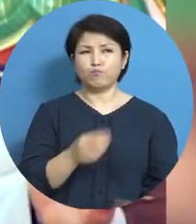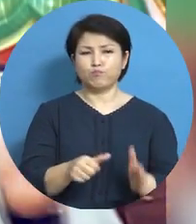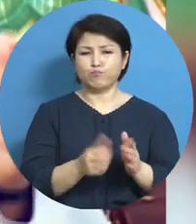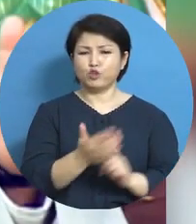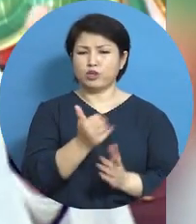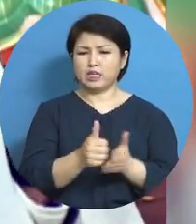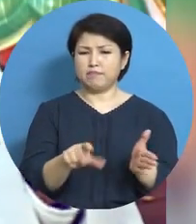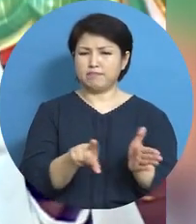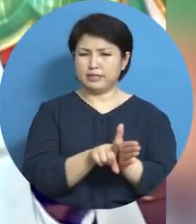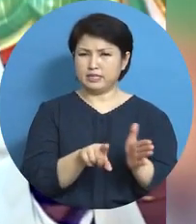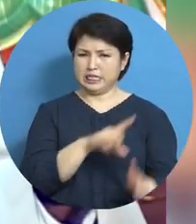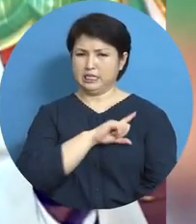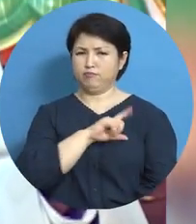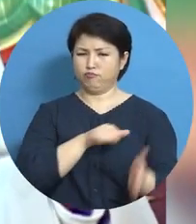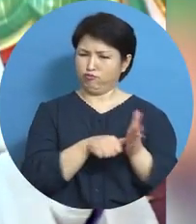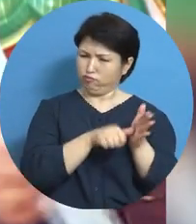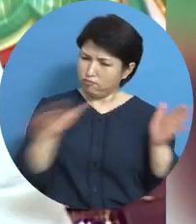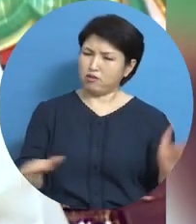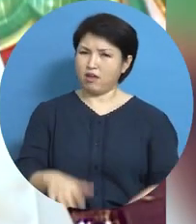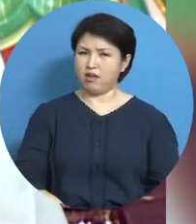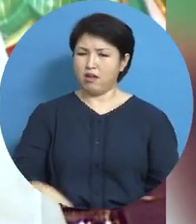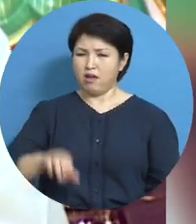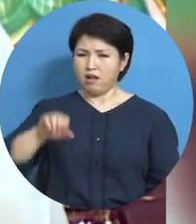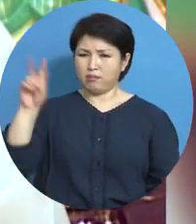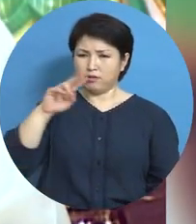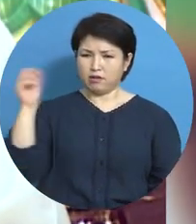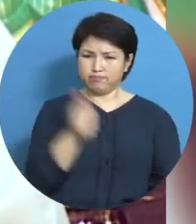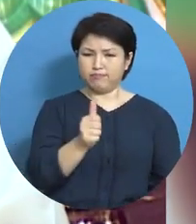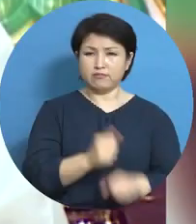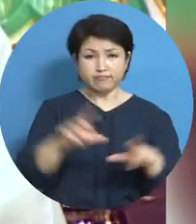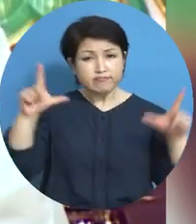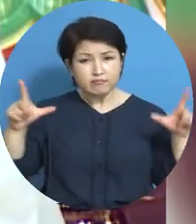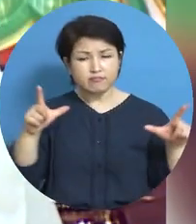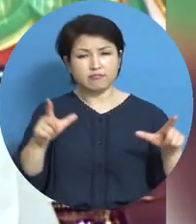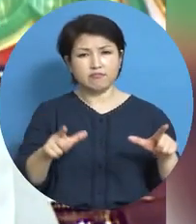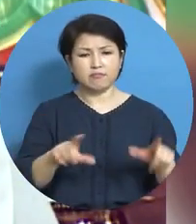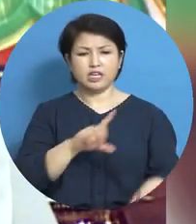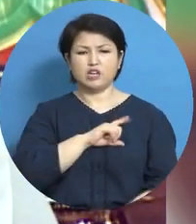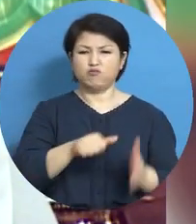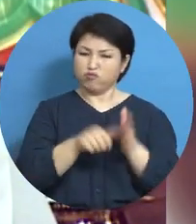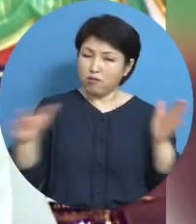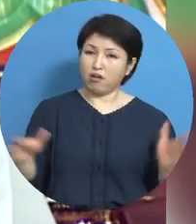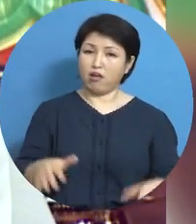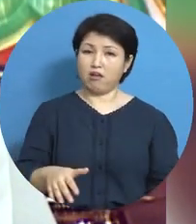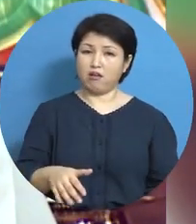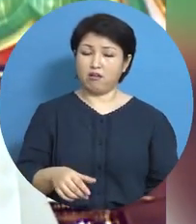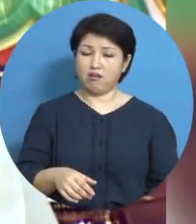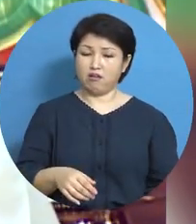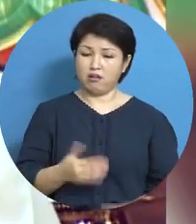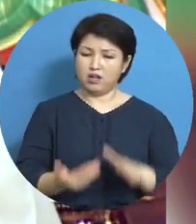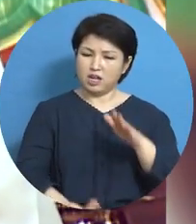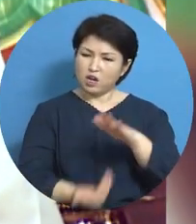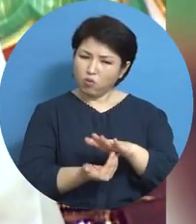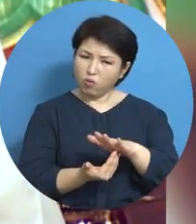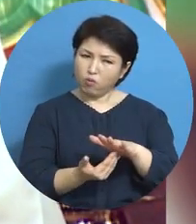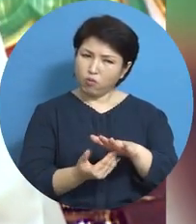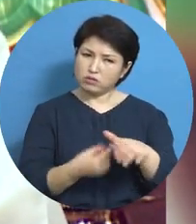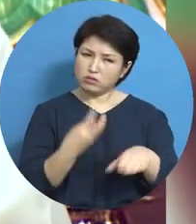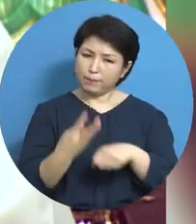자자했다. 요즘 말하면 혜성같이 나타나서 명성이 자자했는데 아직 이 성도하시고 얼마 안 된